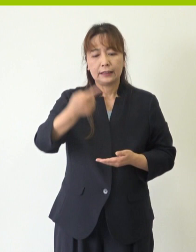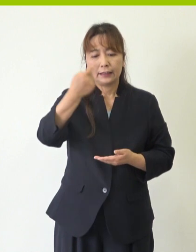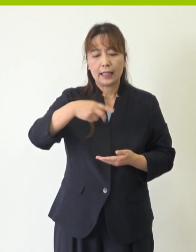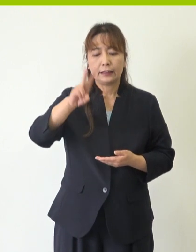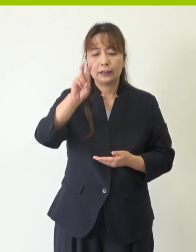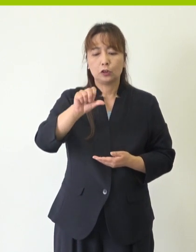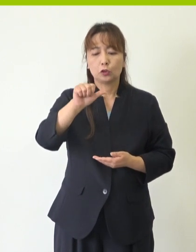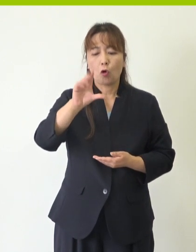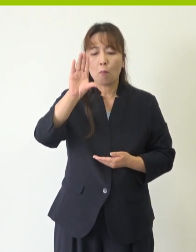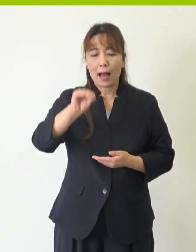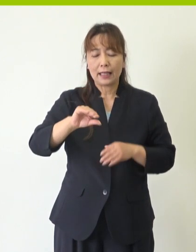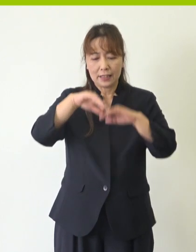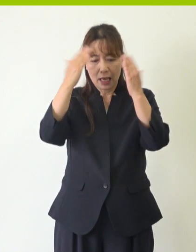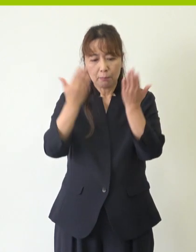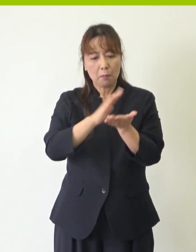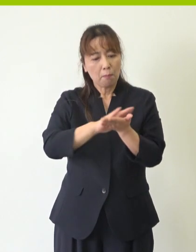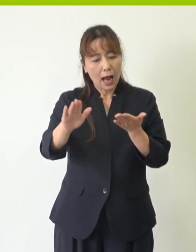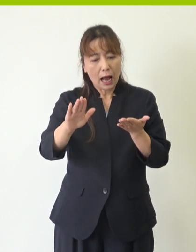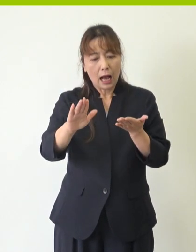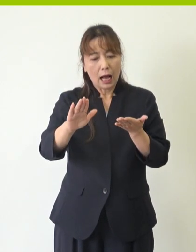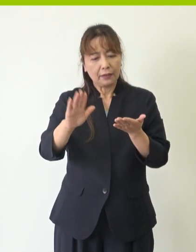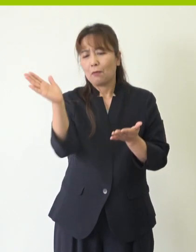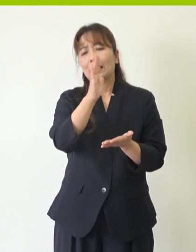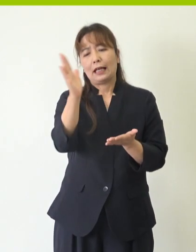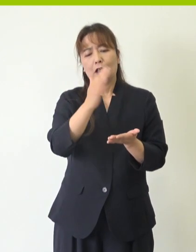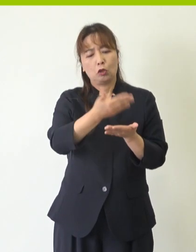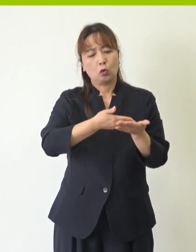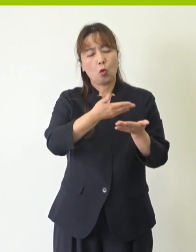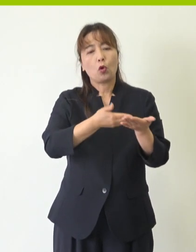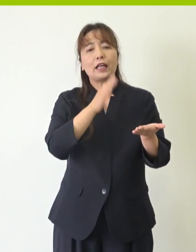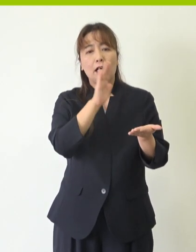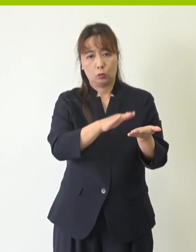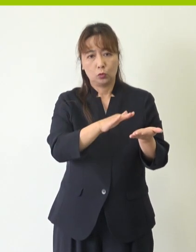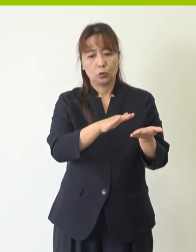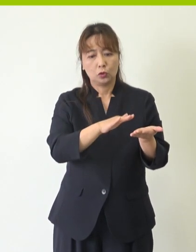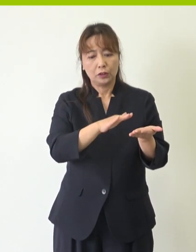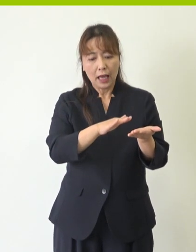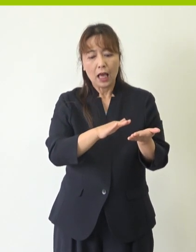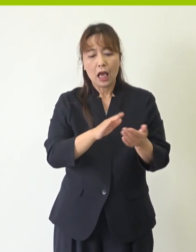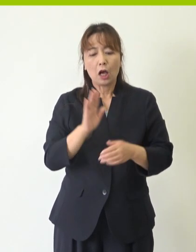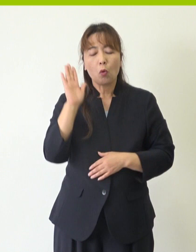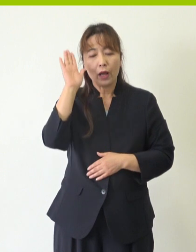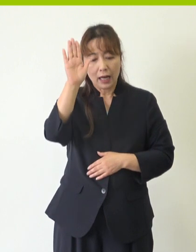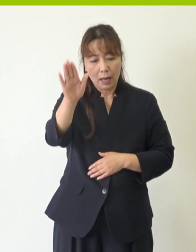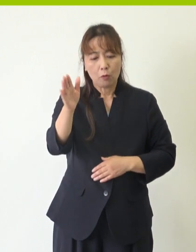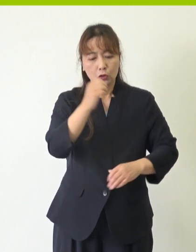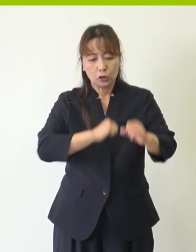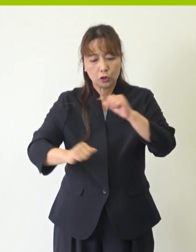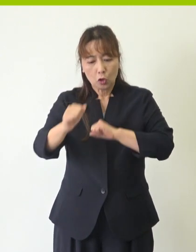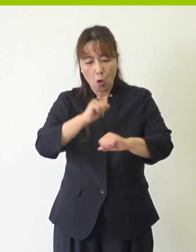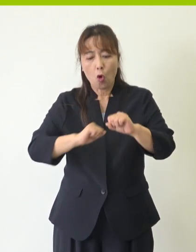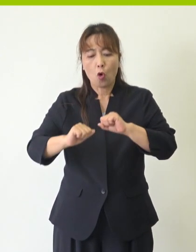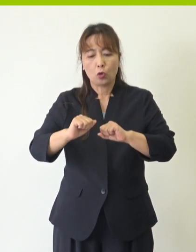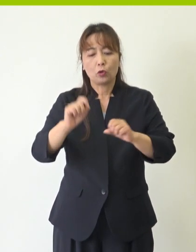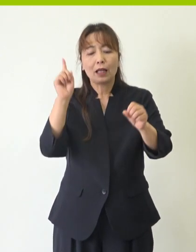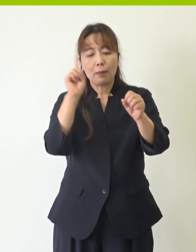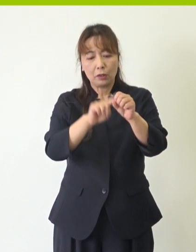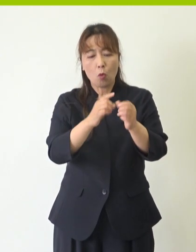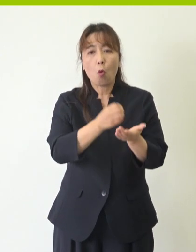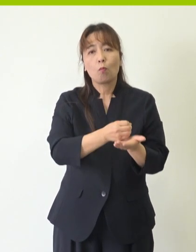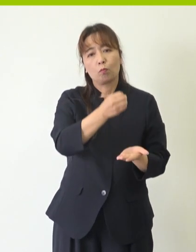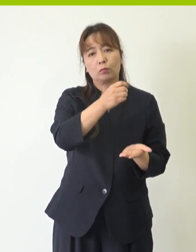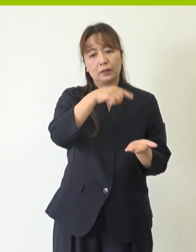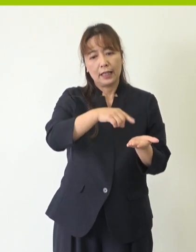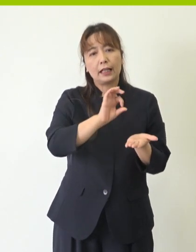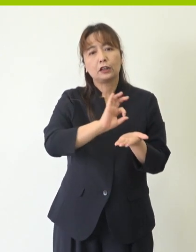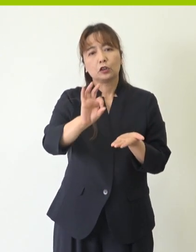おりませんのであの引き続きですねあの募集をさせていただいてあの今後の継続的な取り組みの財源に充てさせて